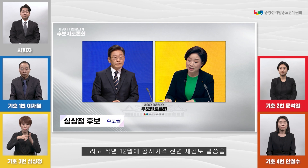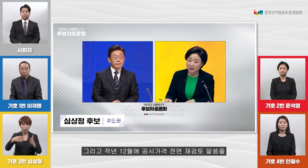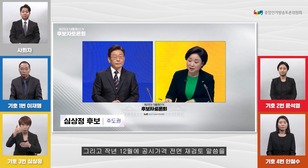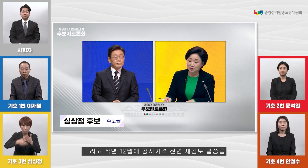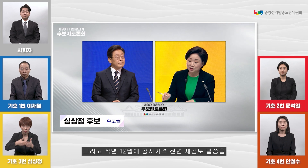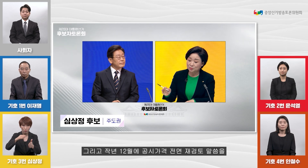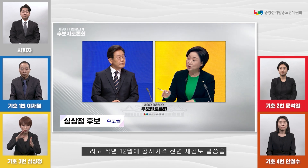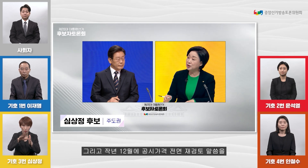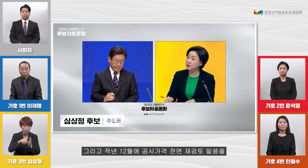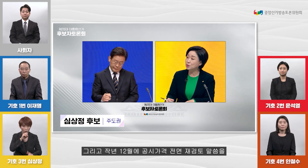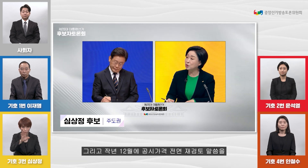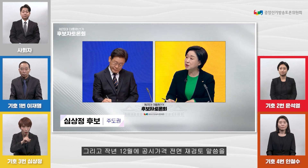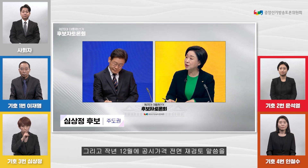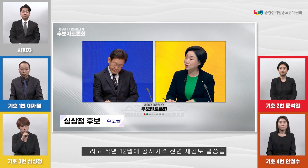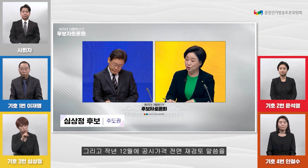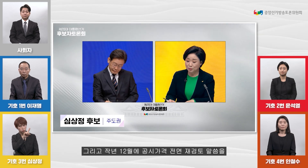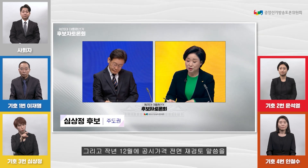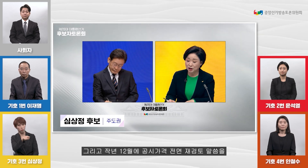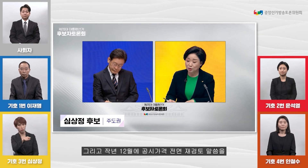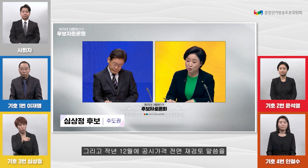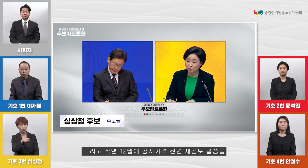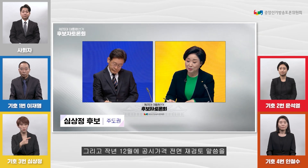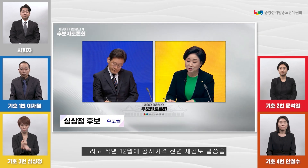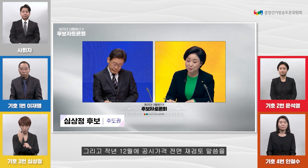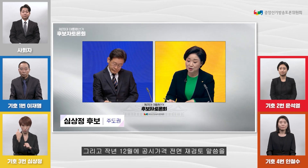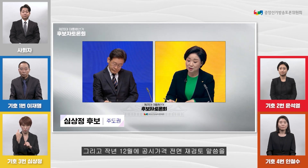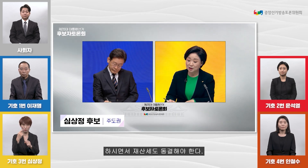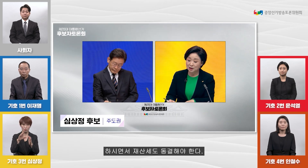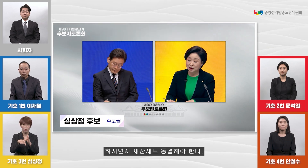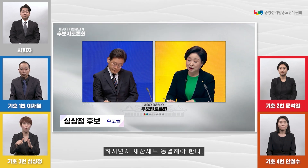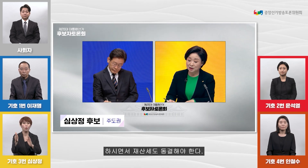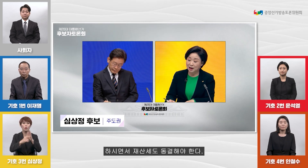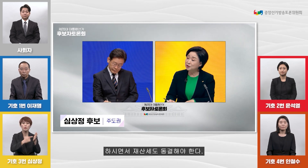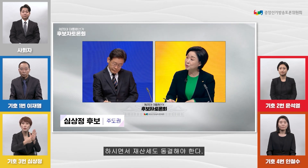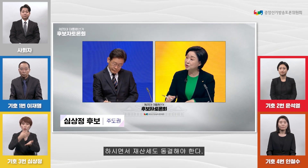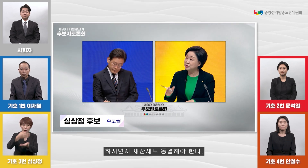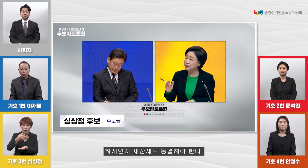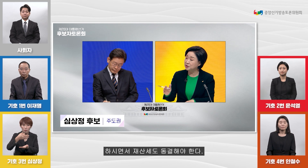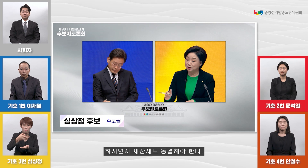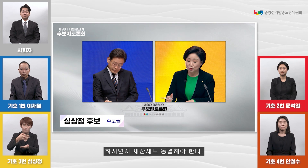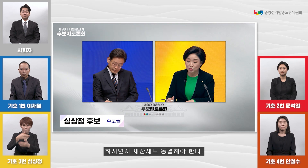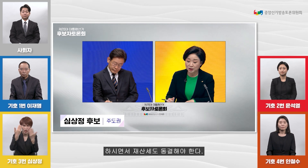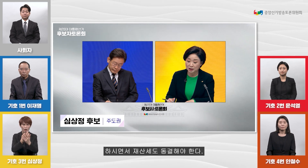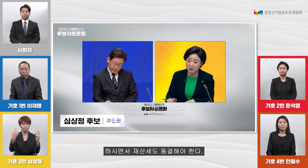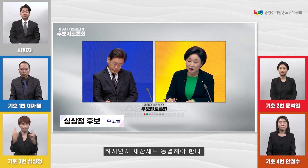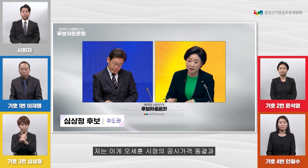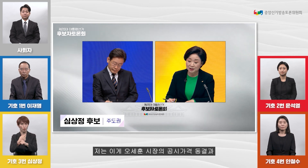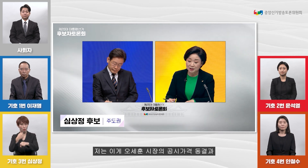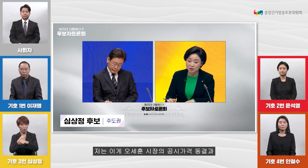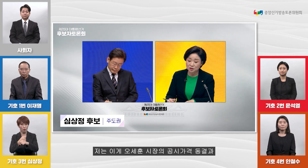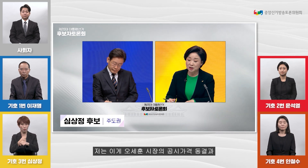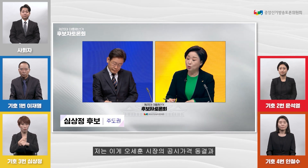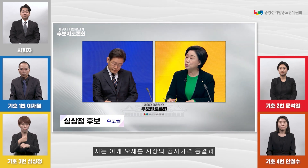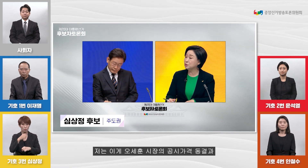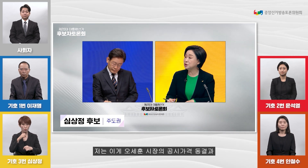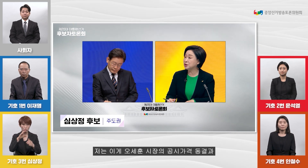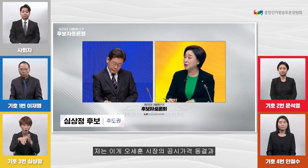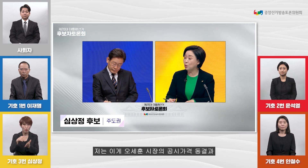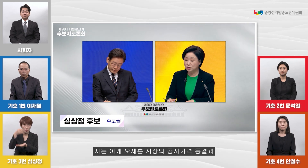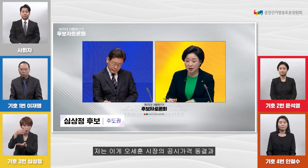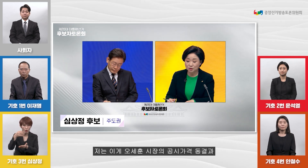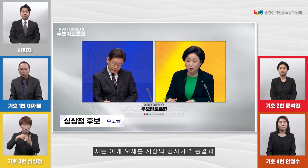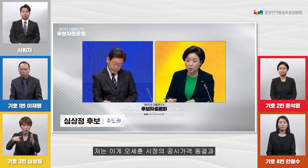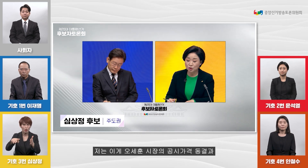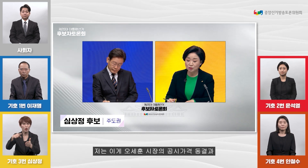그리고 작년 12월에 이제 공시가격 전면 재검토 말씀을 하시면서 재산세도 동결해야 된다. 근데 저는 이게 오세훈